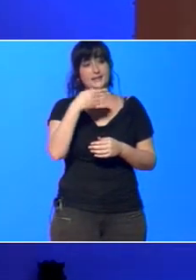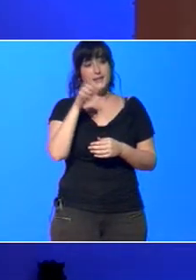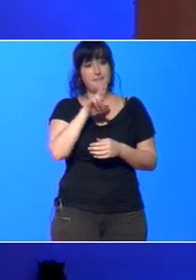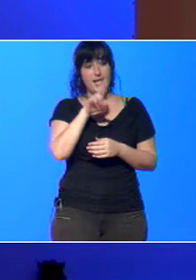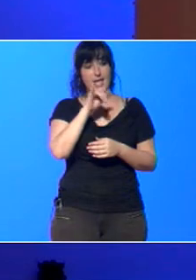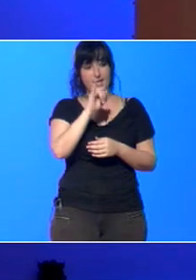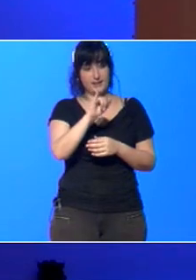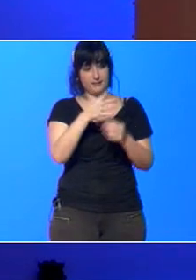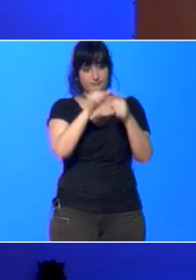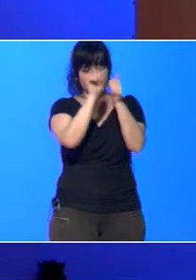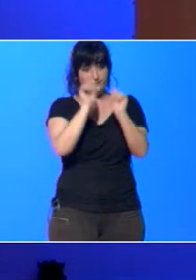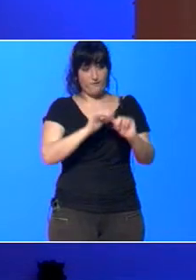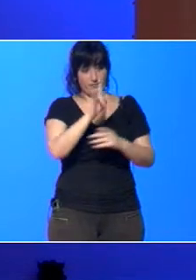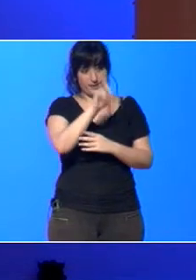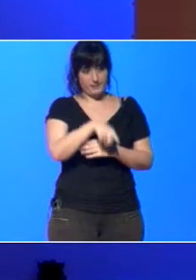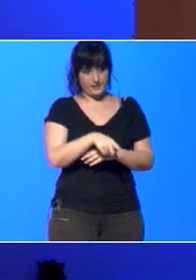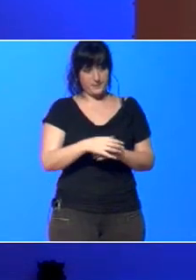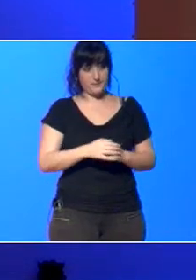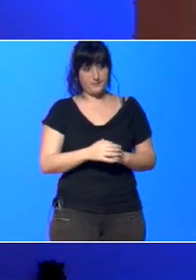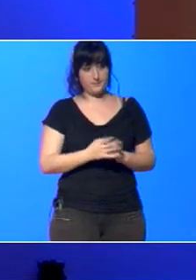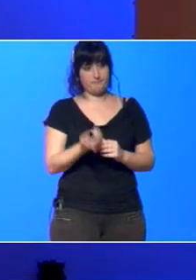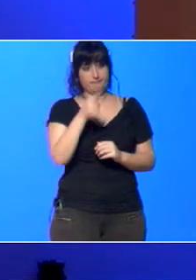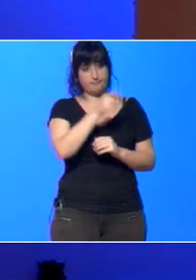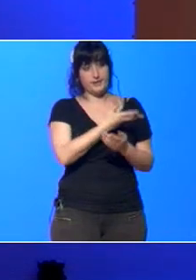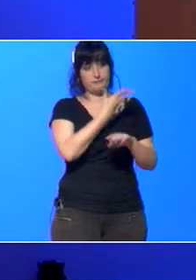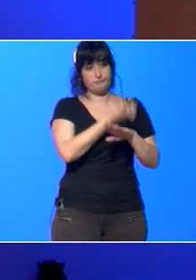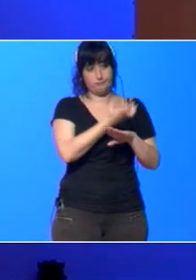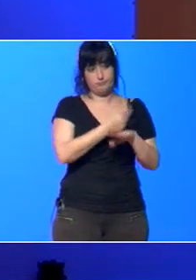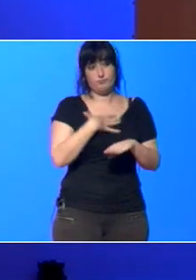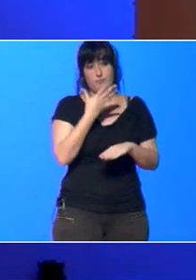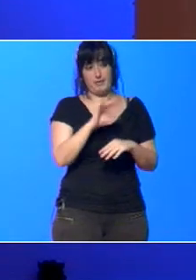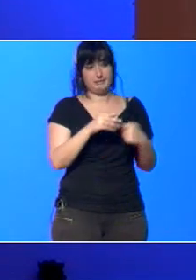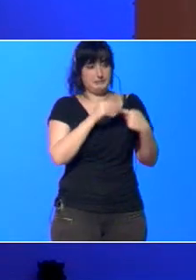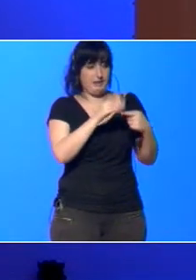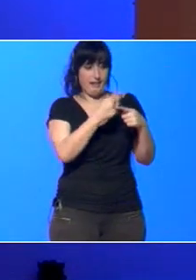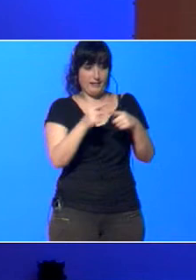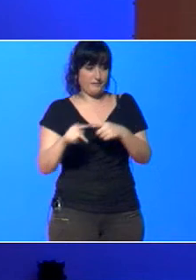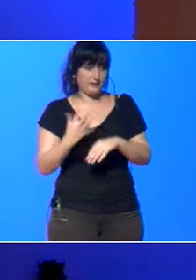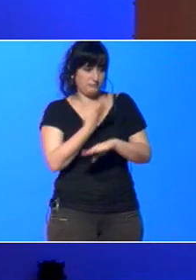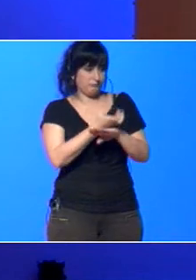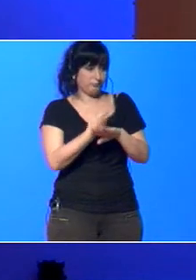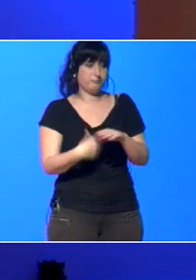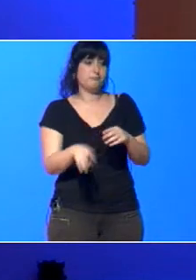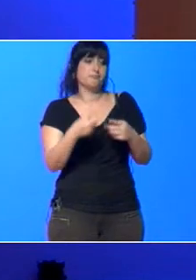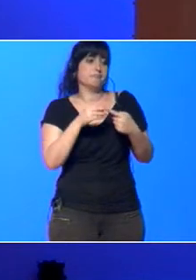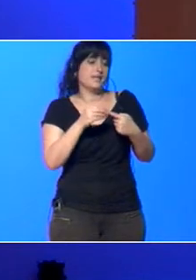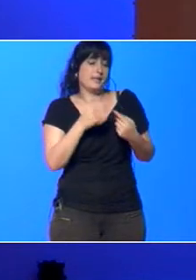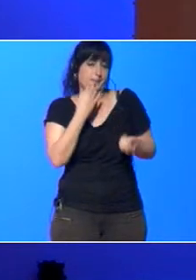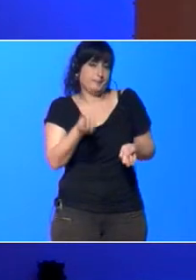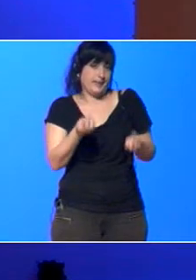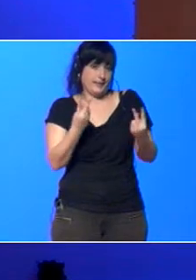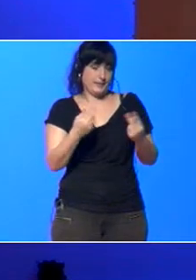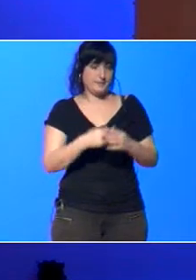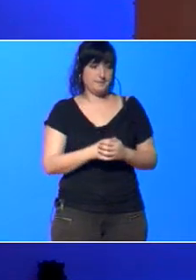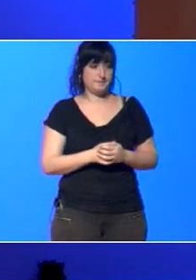eziberrietik zintzilikatuta gero eta material gehiago egongo dira. Zergaiti materiala behar duguz. Segia da,